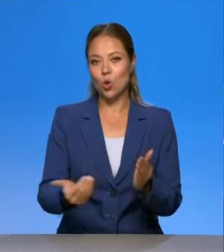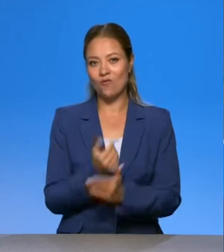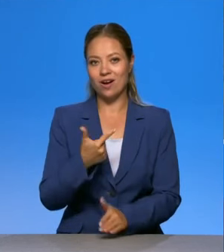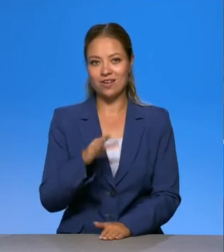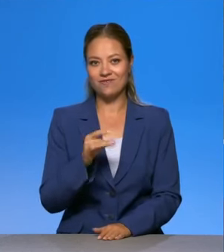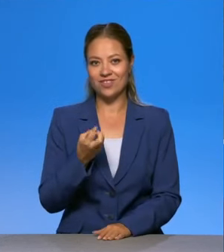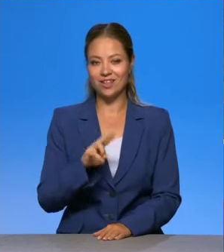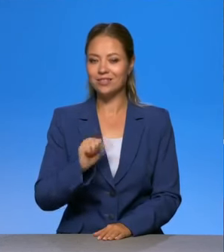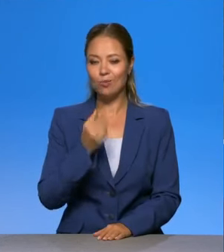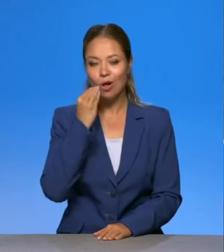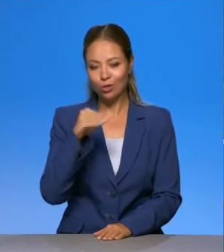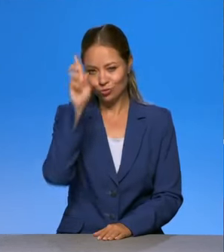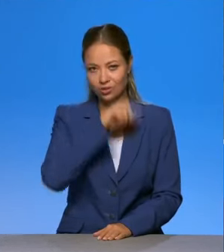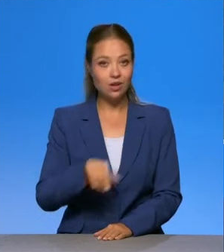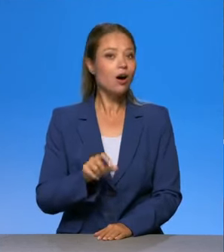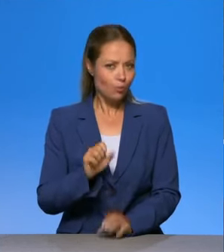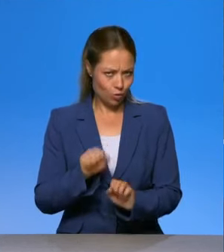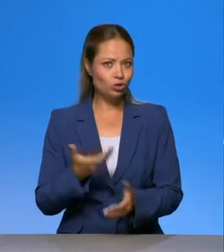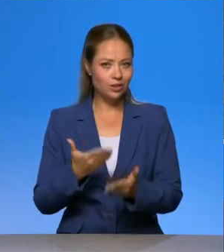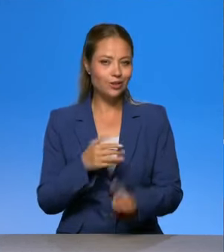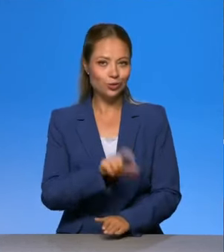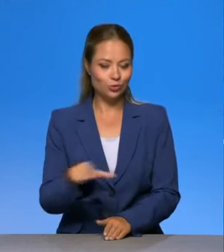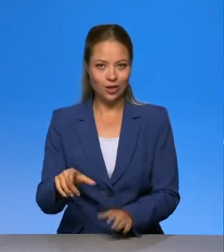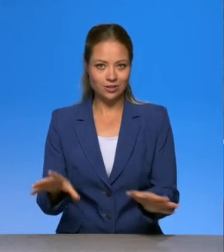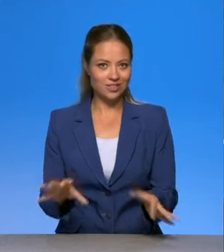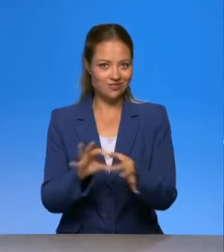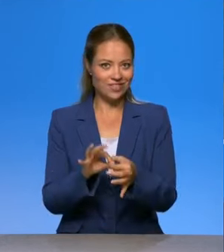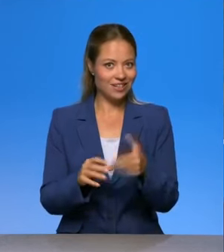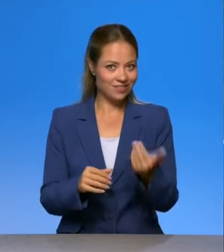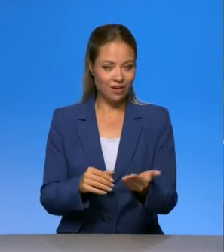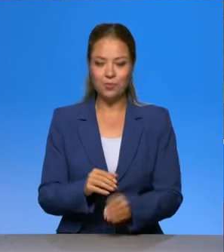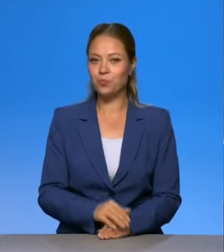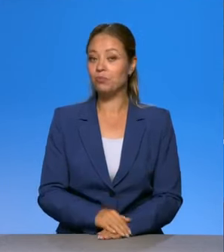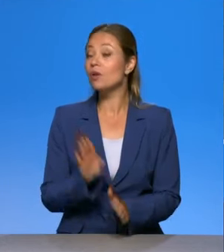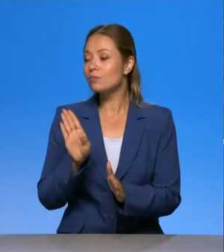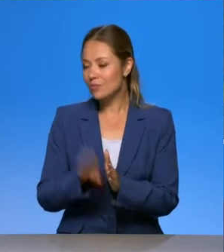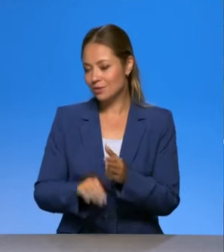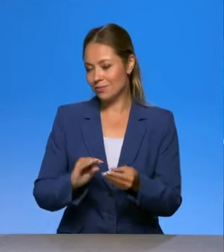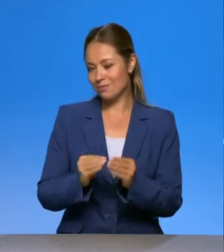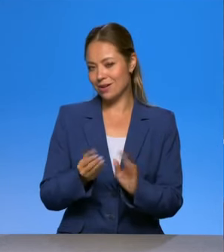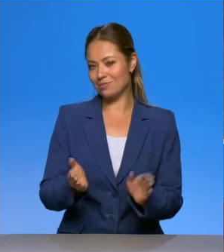Можно этих людей вам переадресовать? Вдруг у кого-то лишний мини-пиг? Не надо, да? Без проблем.